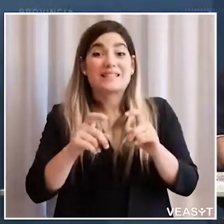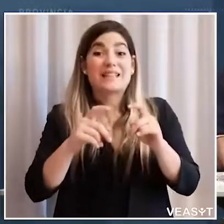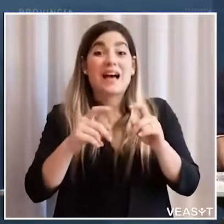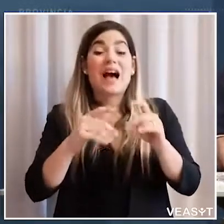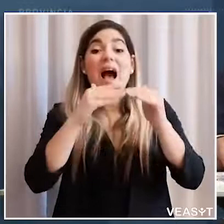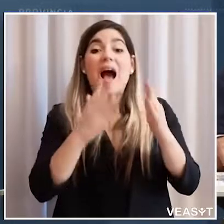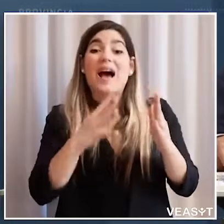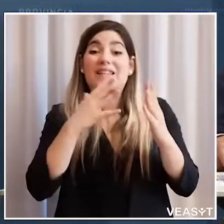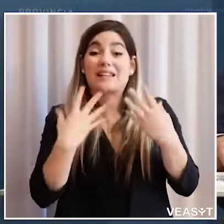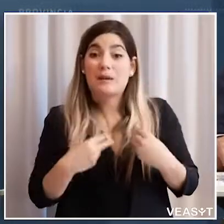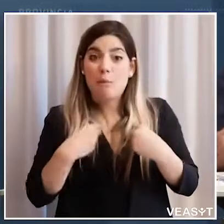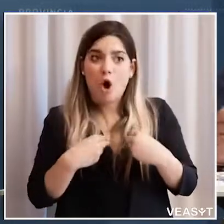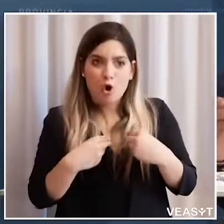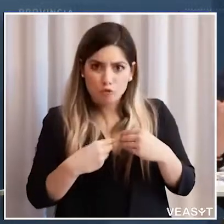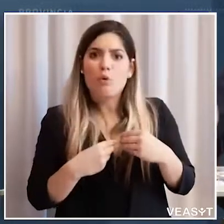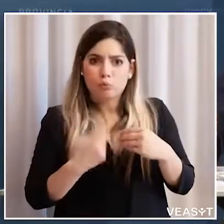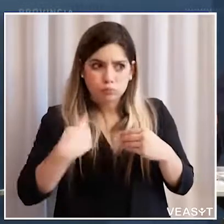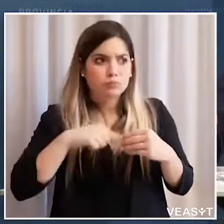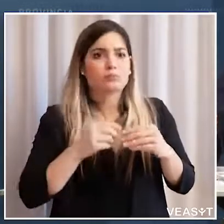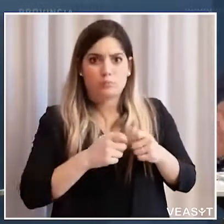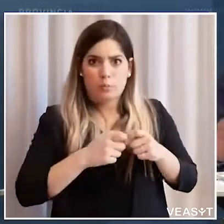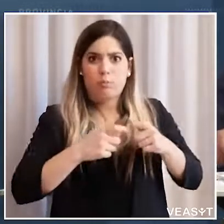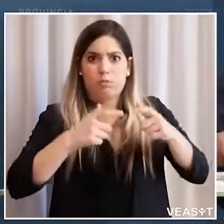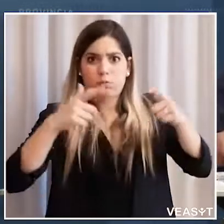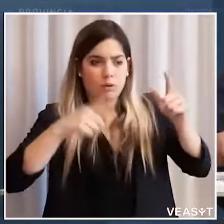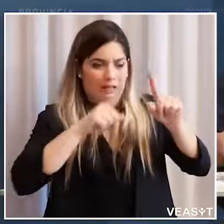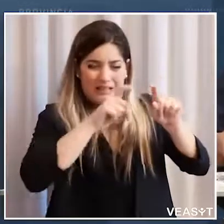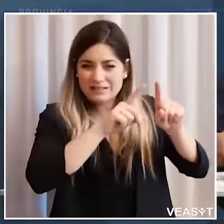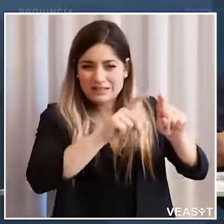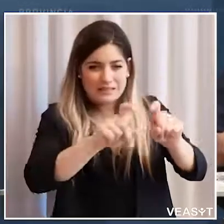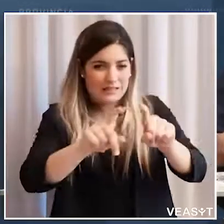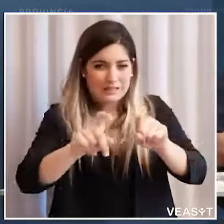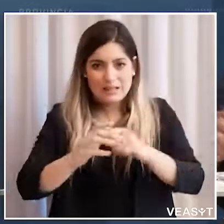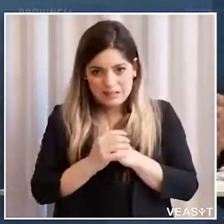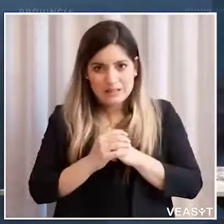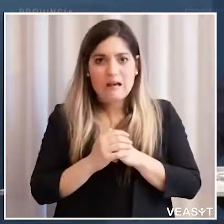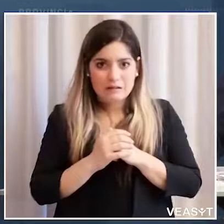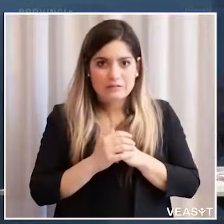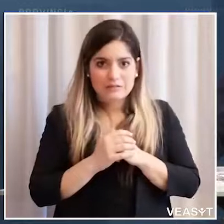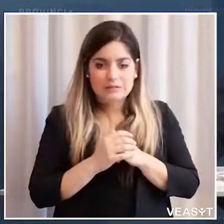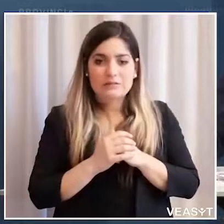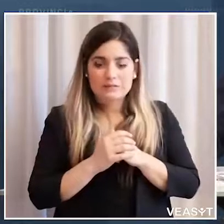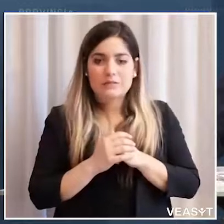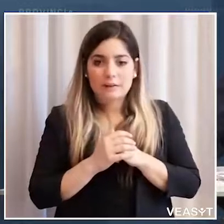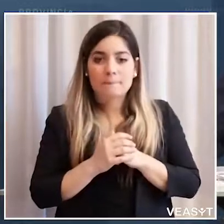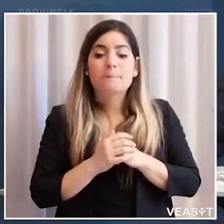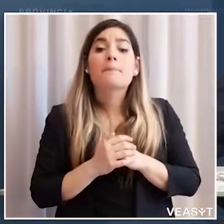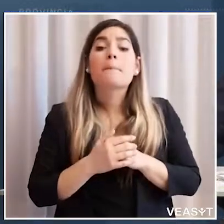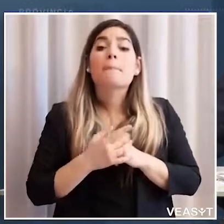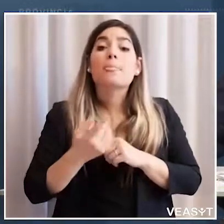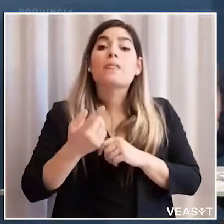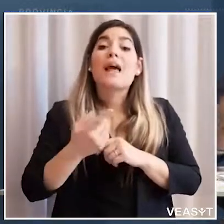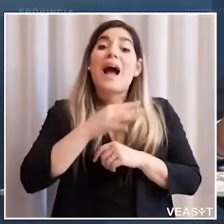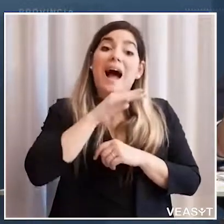nelle residenze per gli anziani abbiamo anche testato tantissimo paese e collaboratori dell'azienda sanitaria più di 4000 più di 6